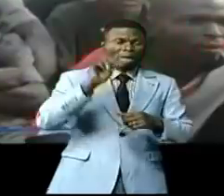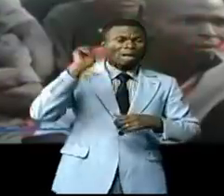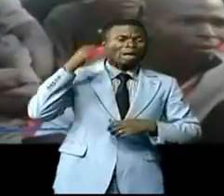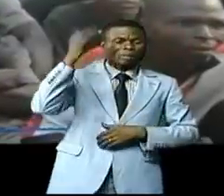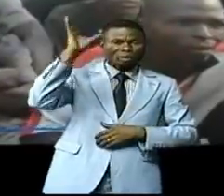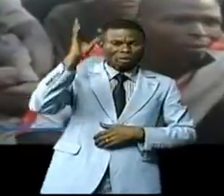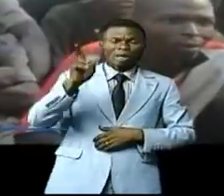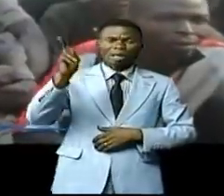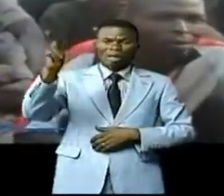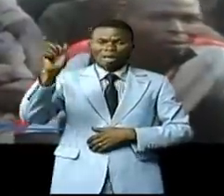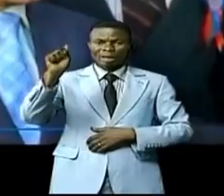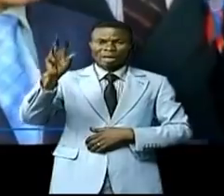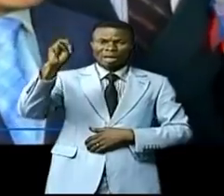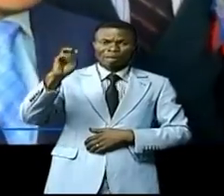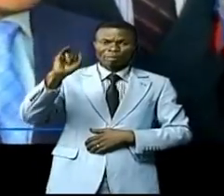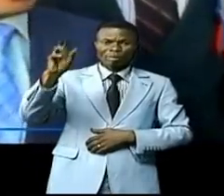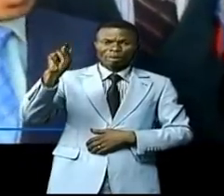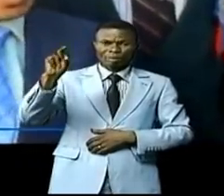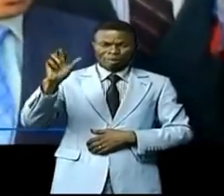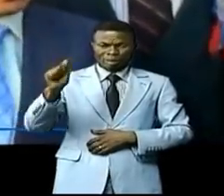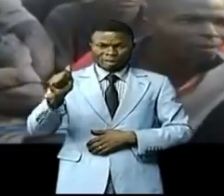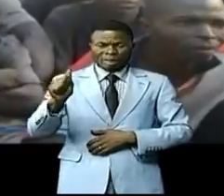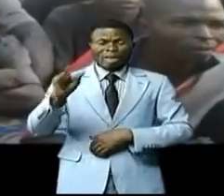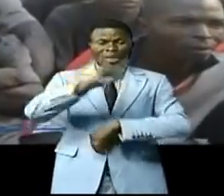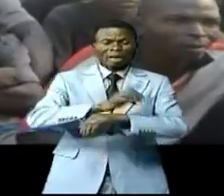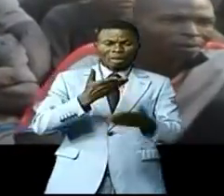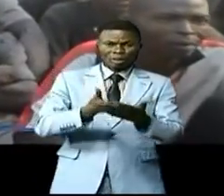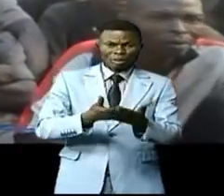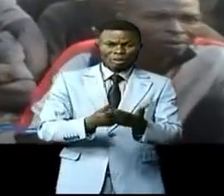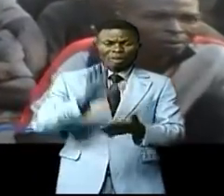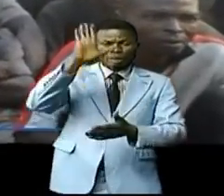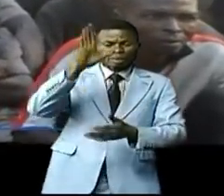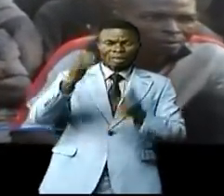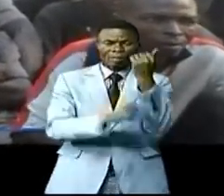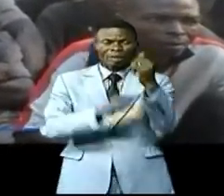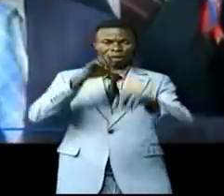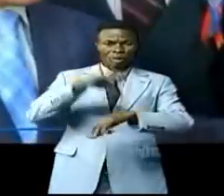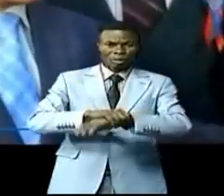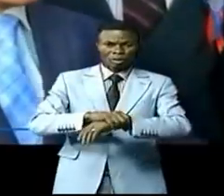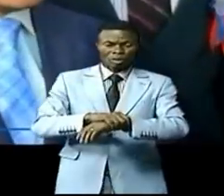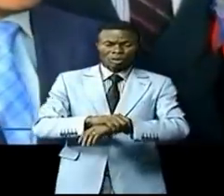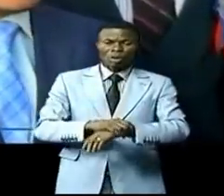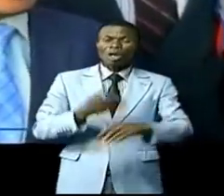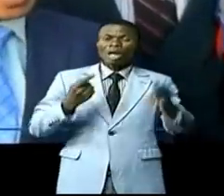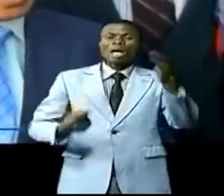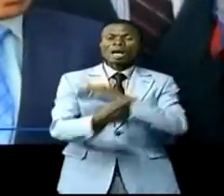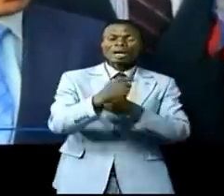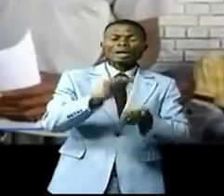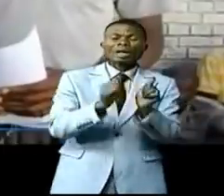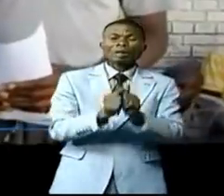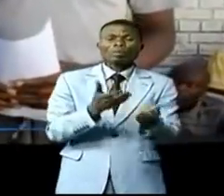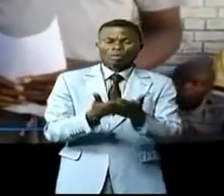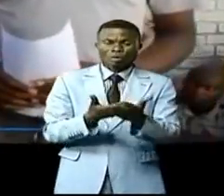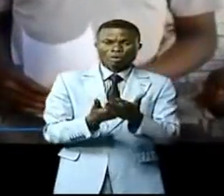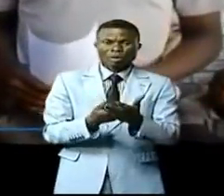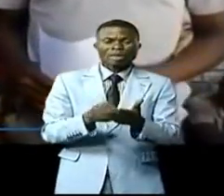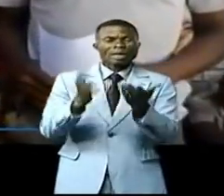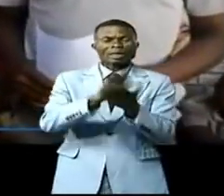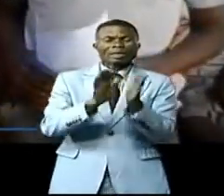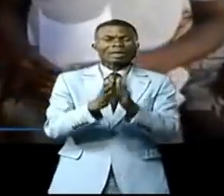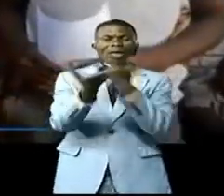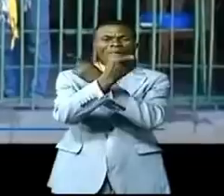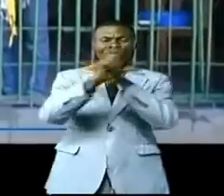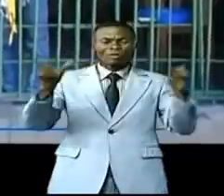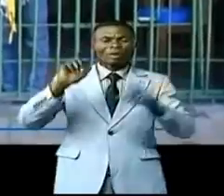Kamina, lancé officiellement la dite journée. 5 détenus reprochés pour les faits bénins se sont vite libérés de cette